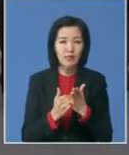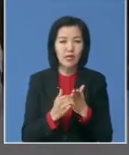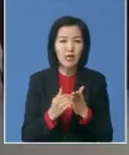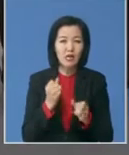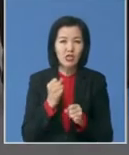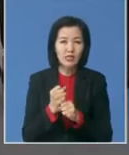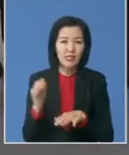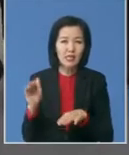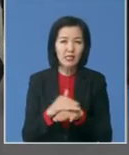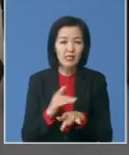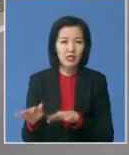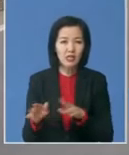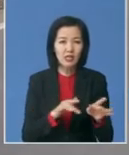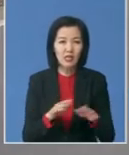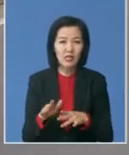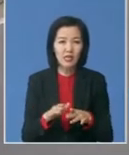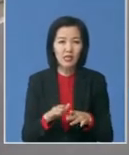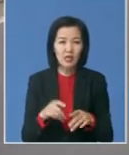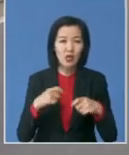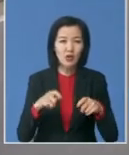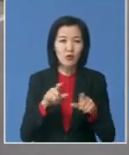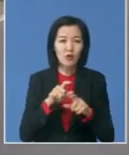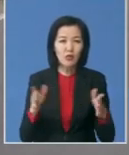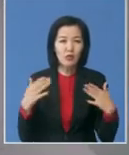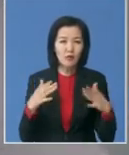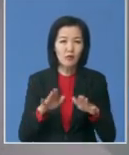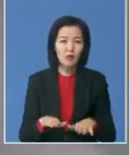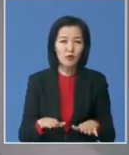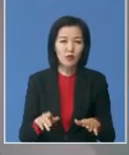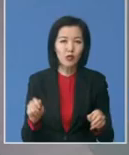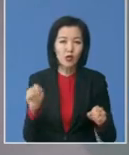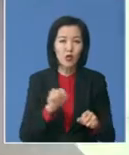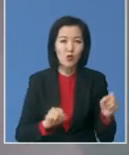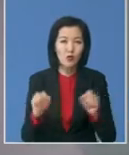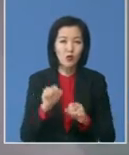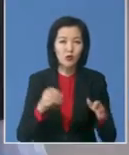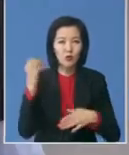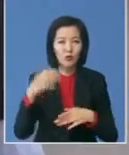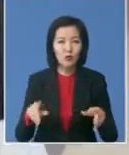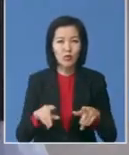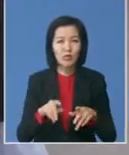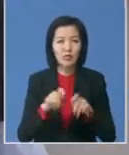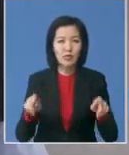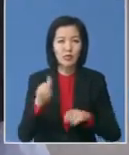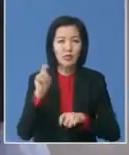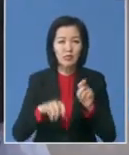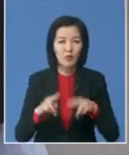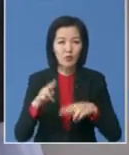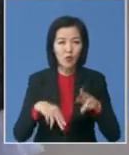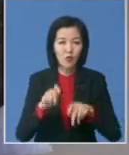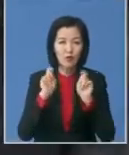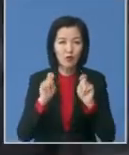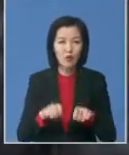аясында жасалған егіс. Енді жол жиегінде дүкендер, демалыс орындары мен көлік жуу орталықтарын салуға болады. Жалпы Орталық